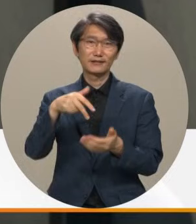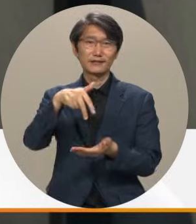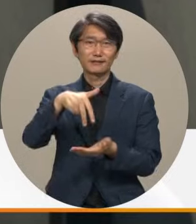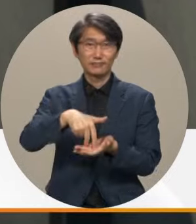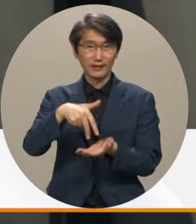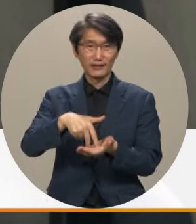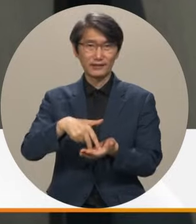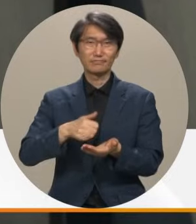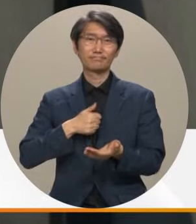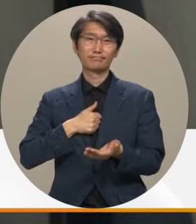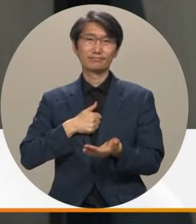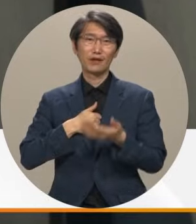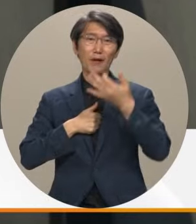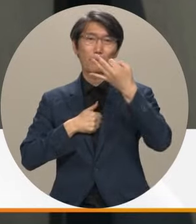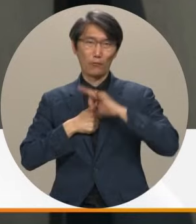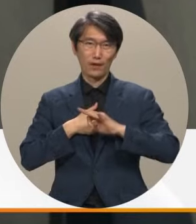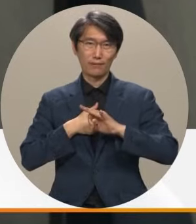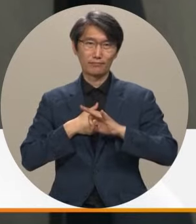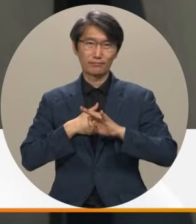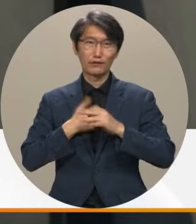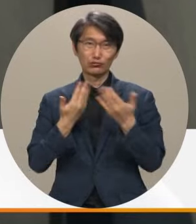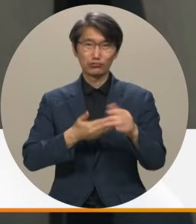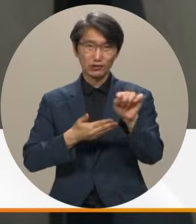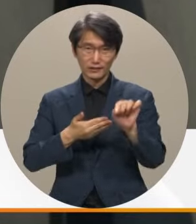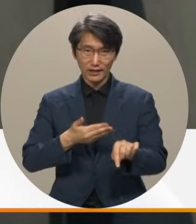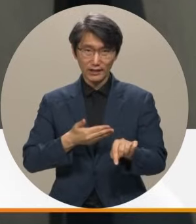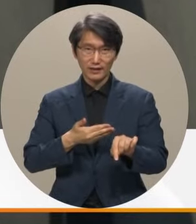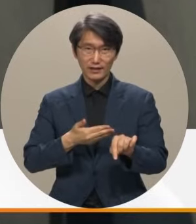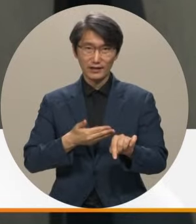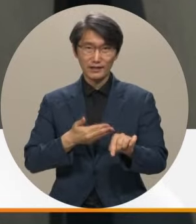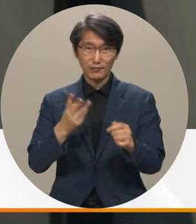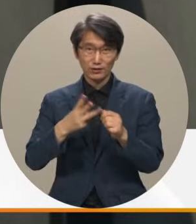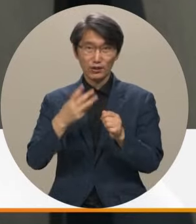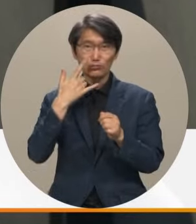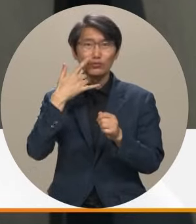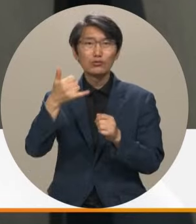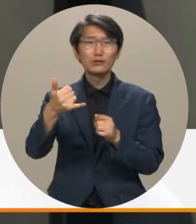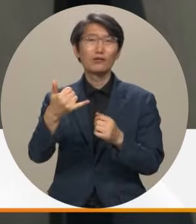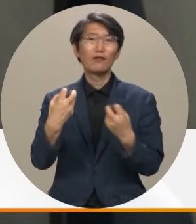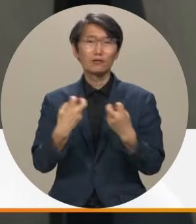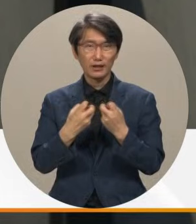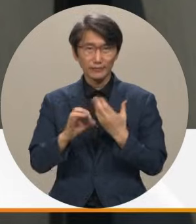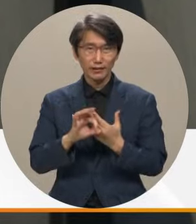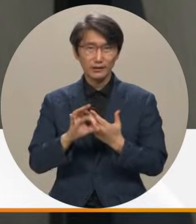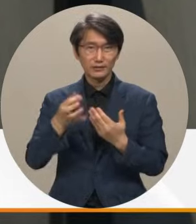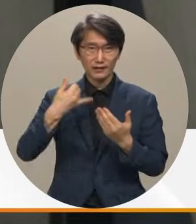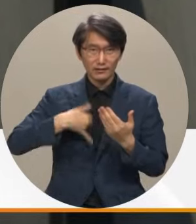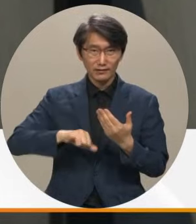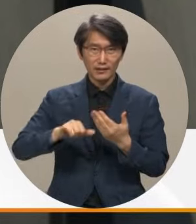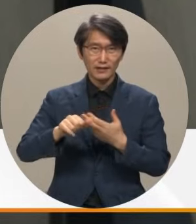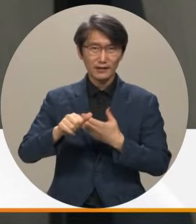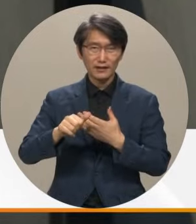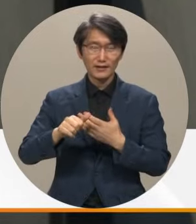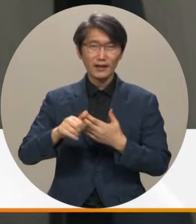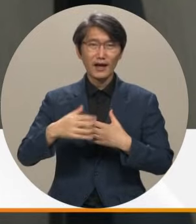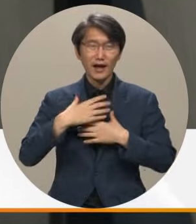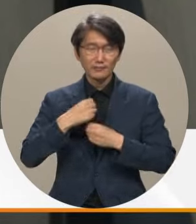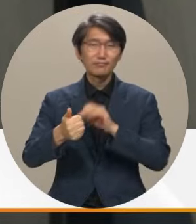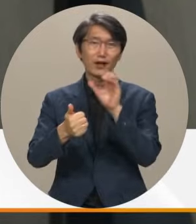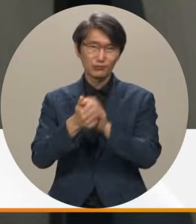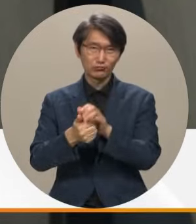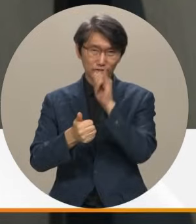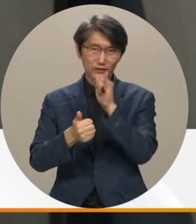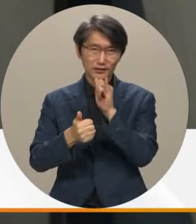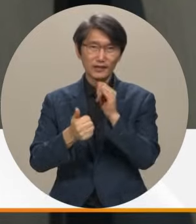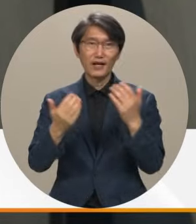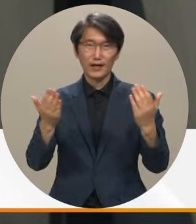사람으로서의 어떤 긍지, 보람을 다시 심어줄 건가. 그리고 어떻게 하면 우리 학부모님들이 자식들에게 맡기는 그런 학교를 신뢰할